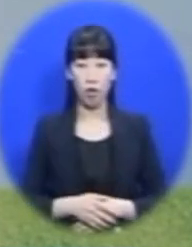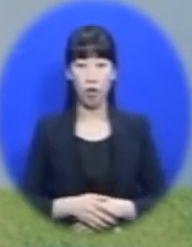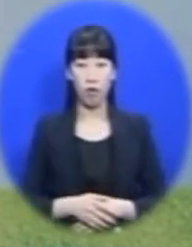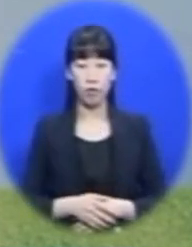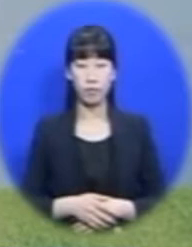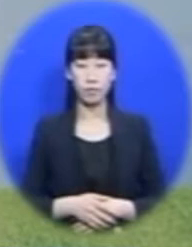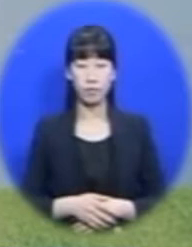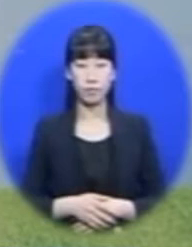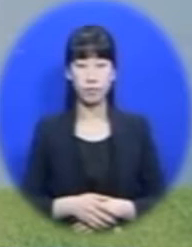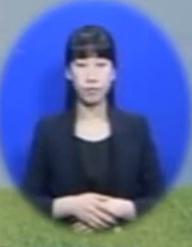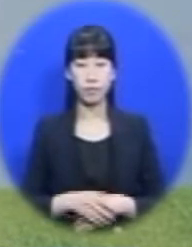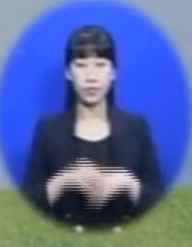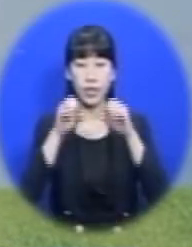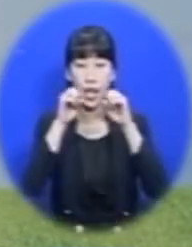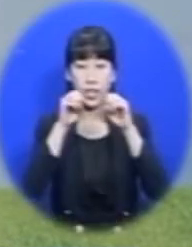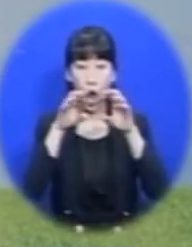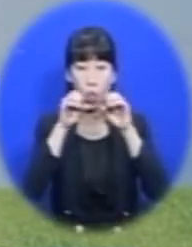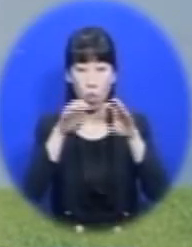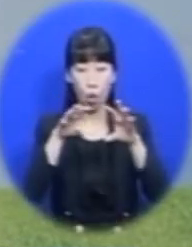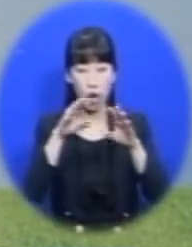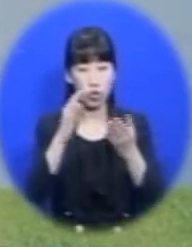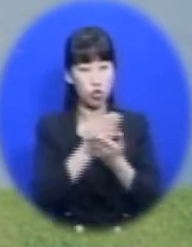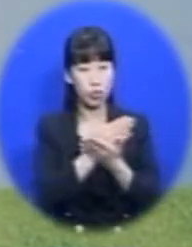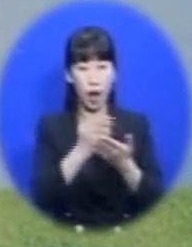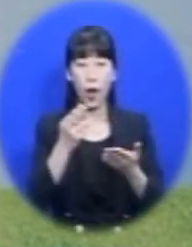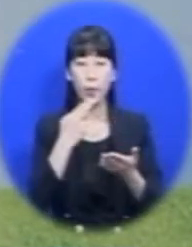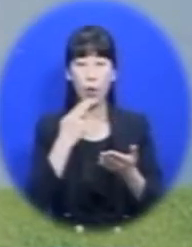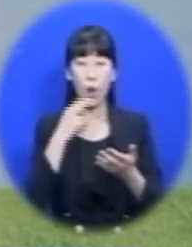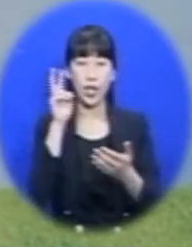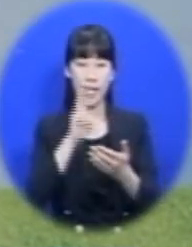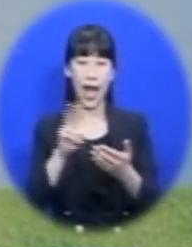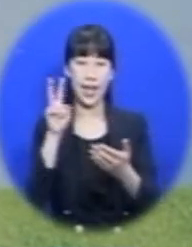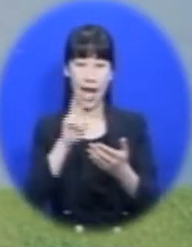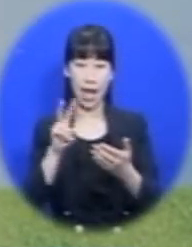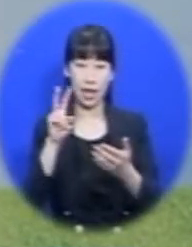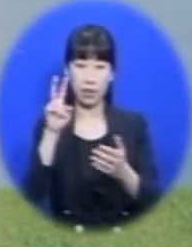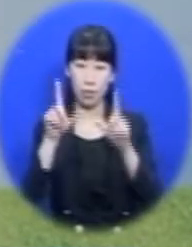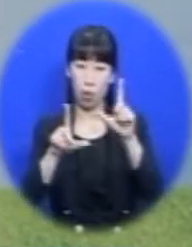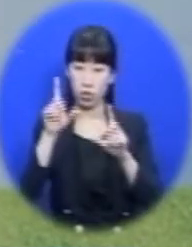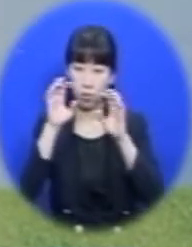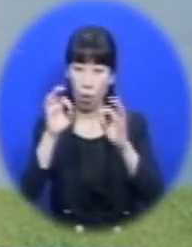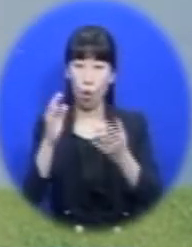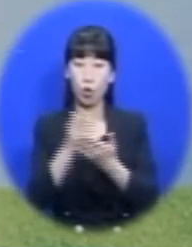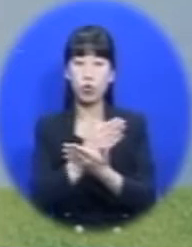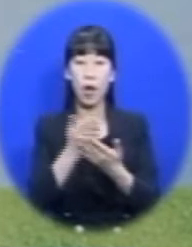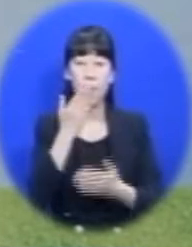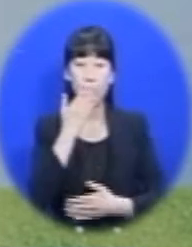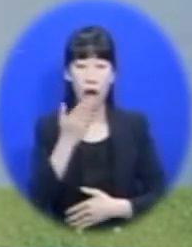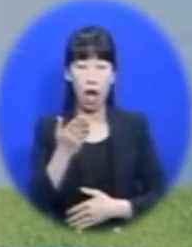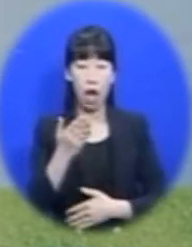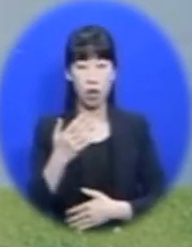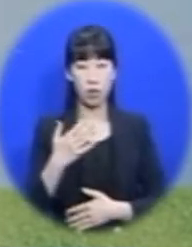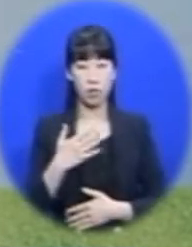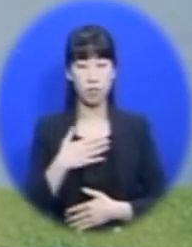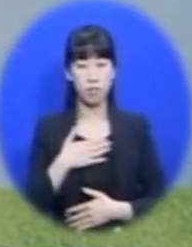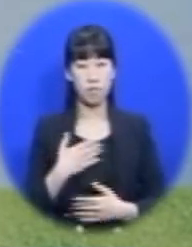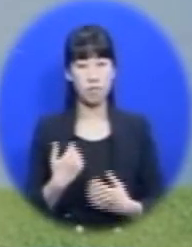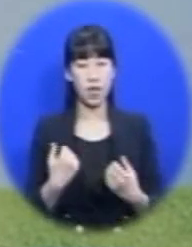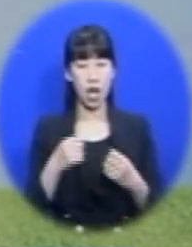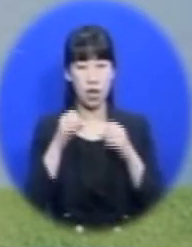전도에서 구별되는 것이 아니고 찬양에서 구별되는 사람이었습니다. 그들이 목숨을 걸고 전도할 수 있었던 힘이